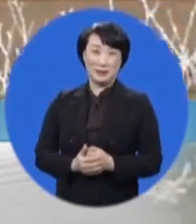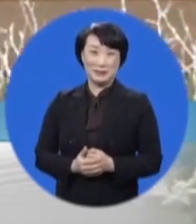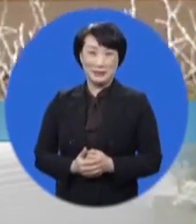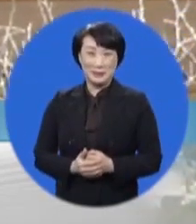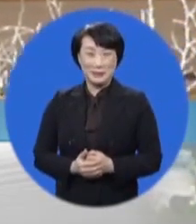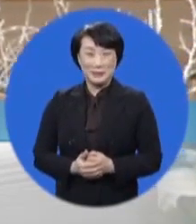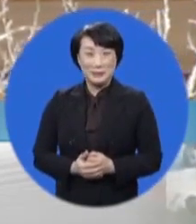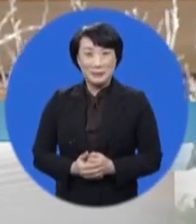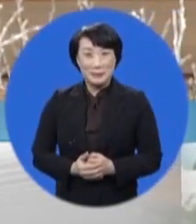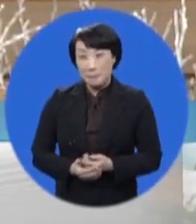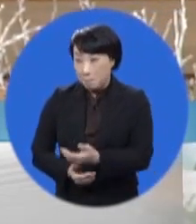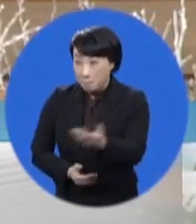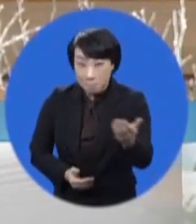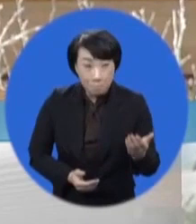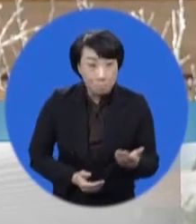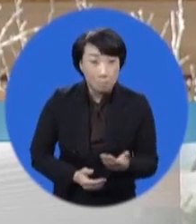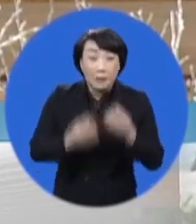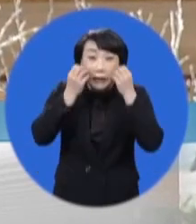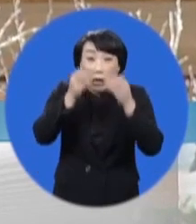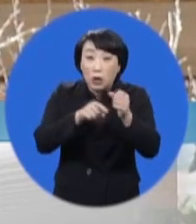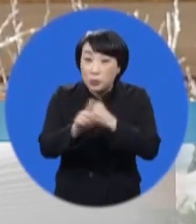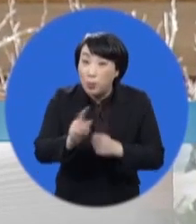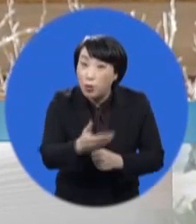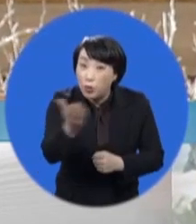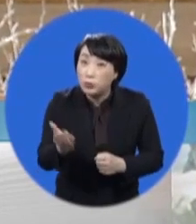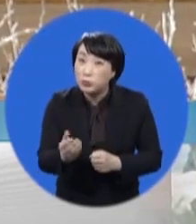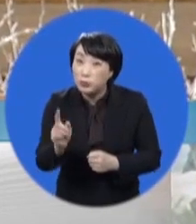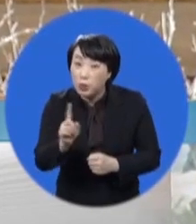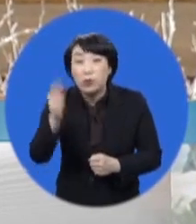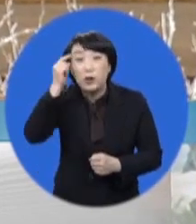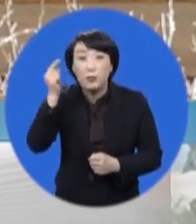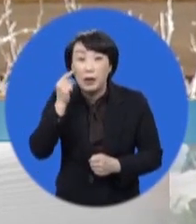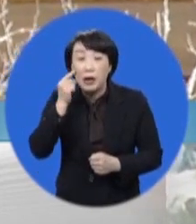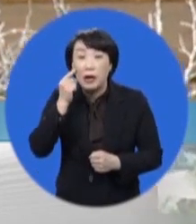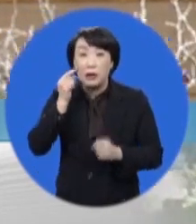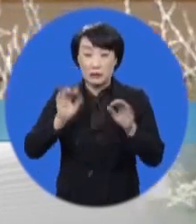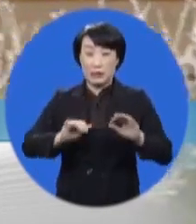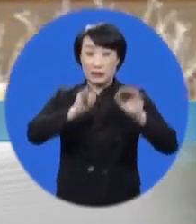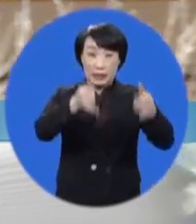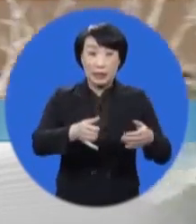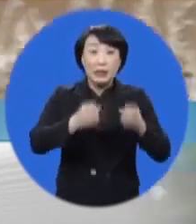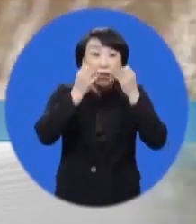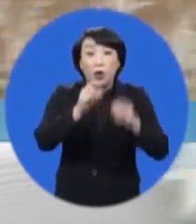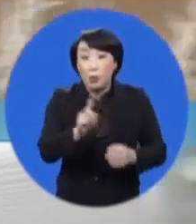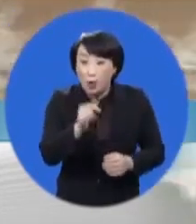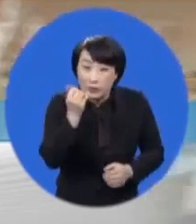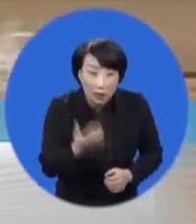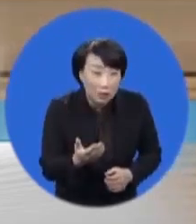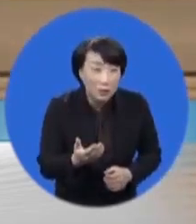되나니. 응? 여러분, 새것이라는 의미가 뭐냐? 응? 새것. 이 세상에 새것이 어디